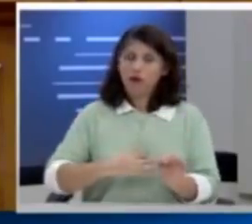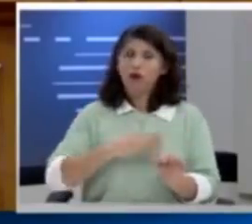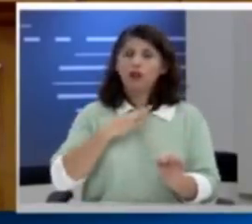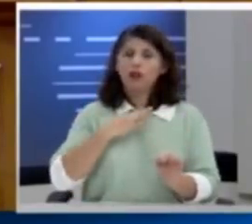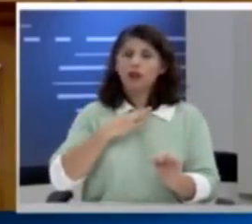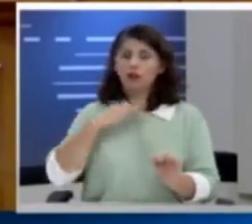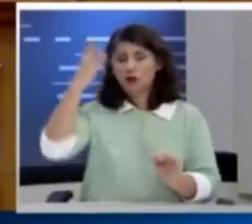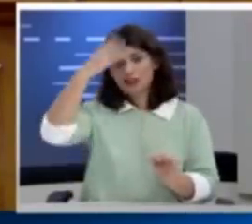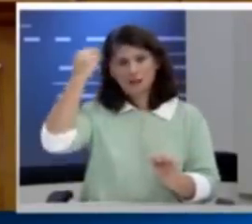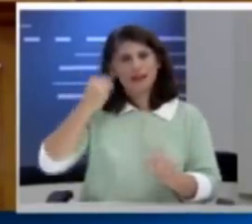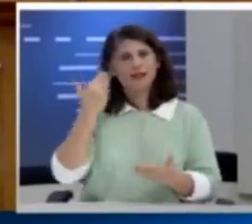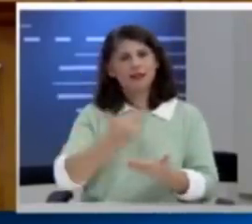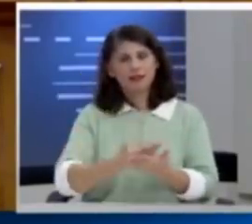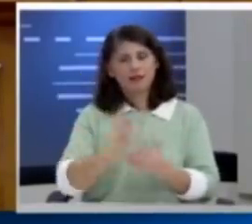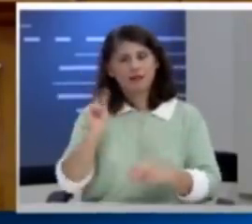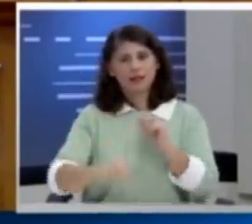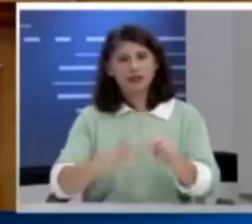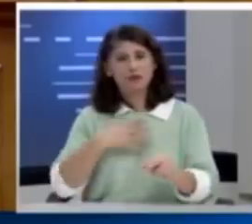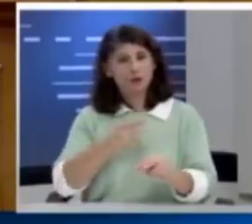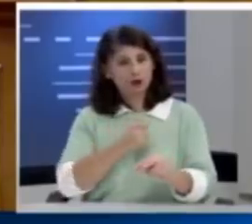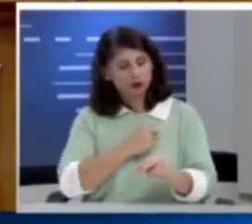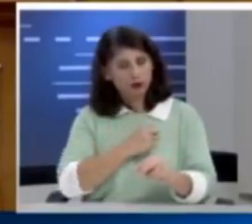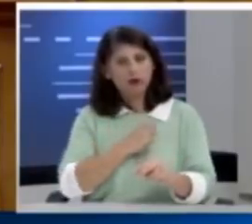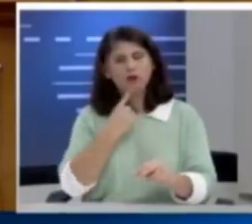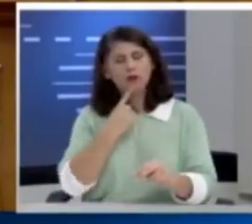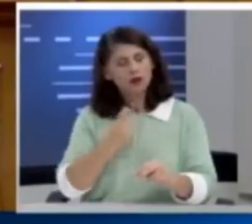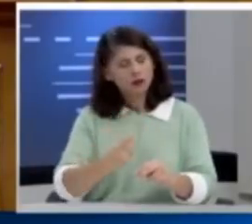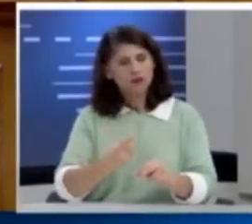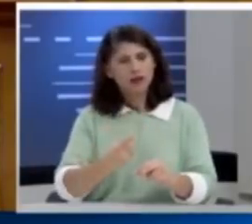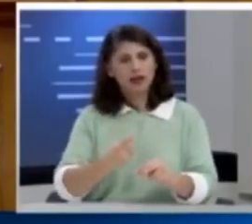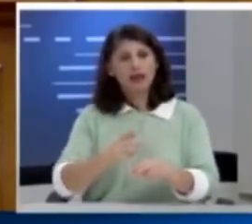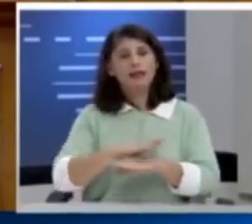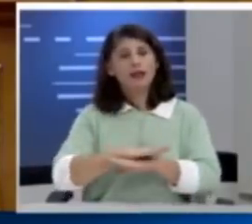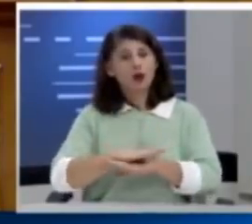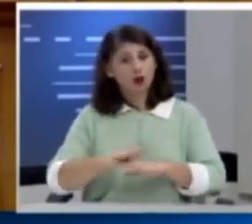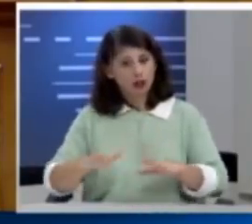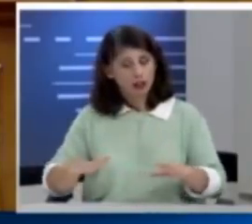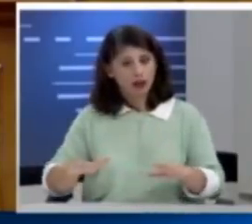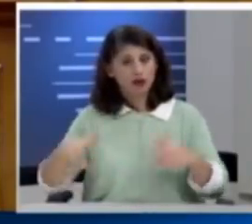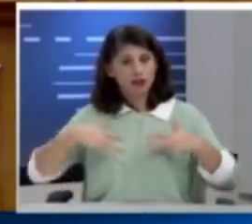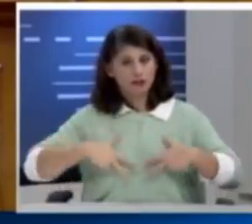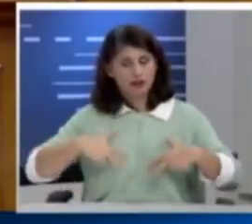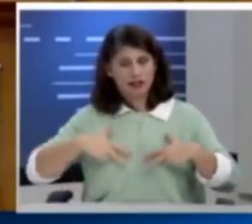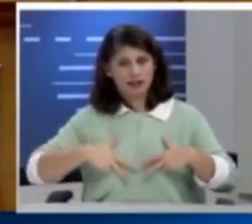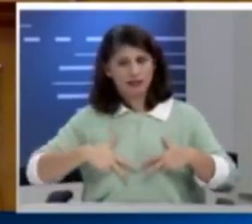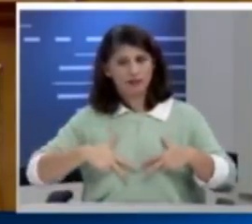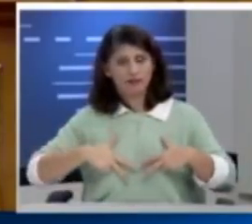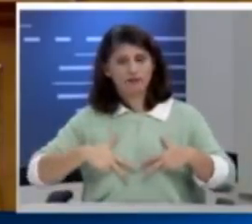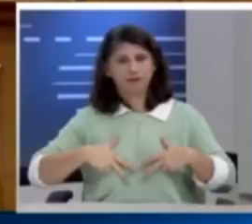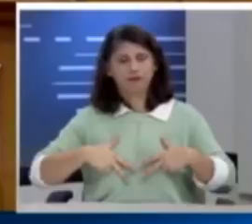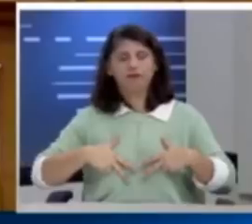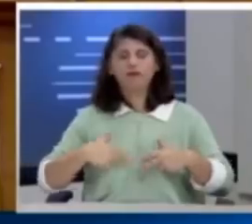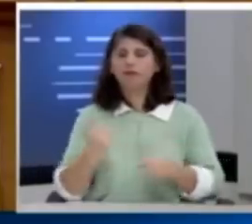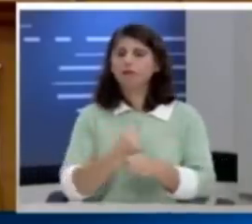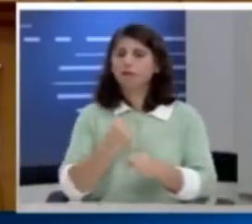κύριος Τσίπρας ζητά ψήφο εμπιστοσύνης, προκειμένου, όπως είπε, να ολοκληρώσει η κυβέρνησή του το